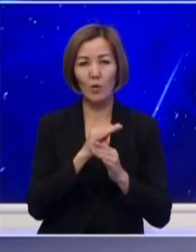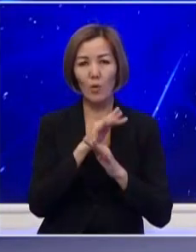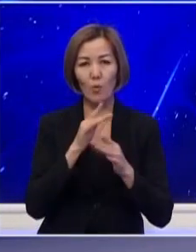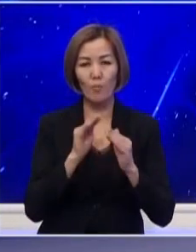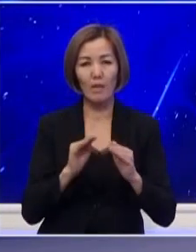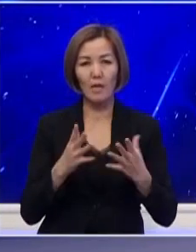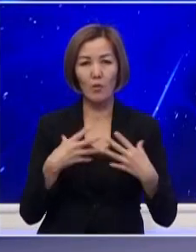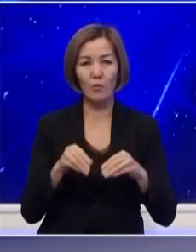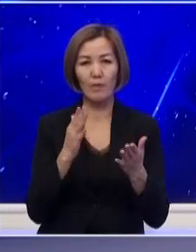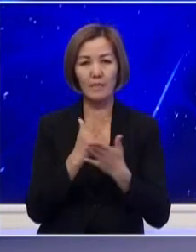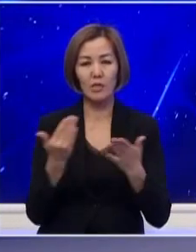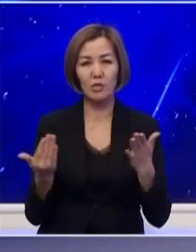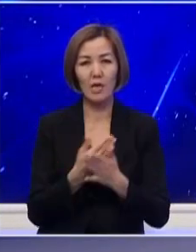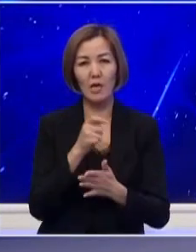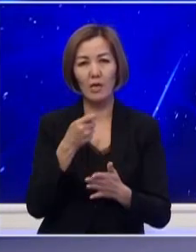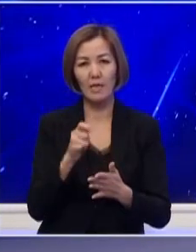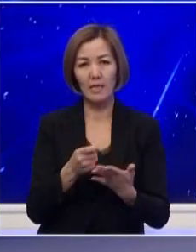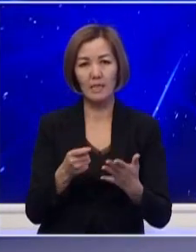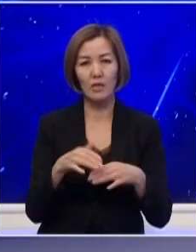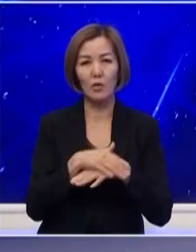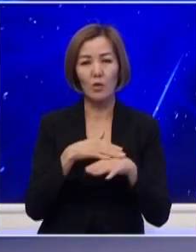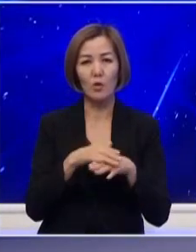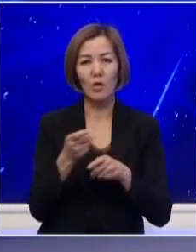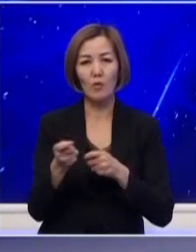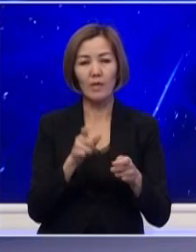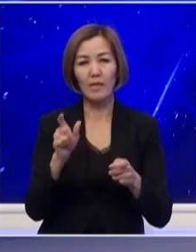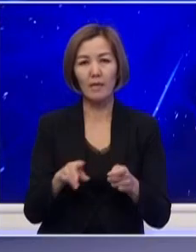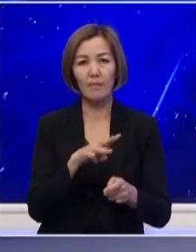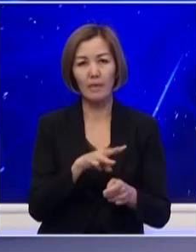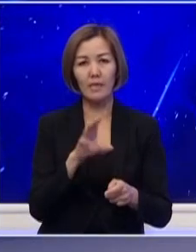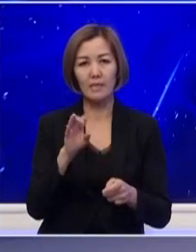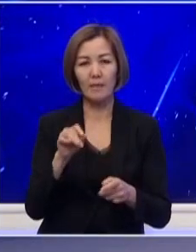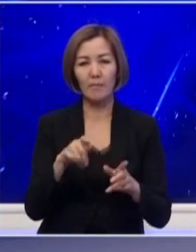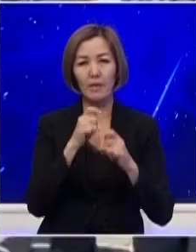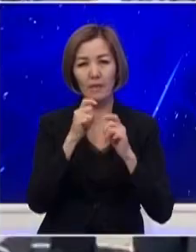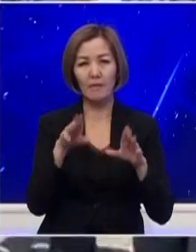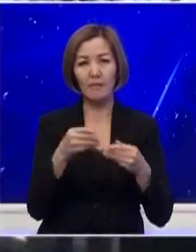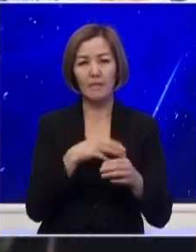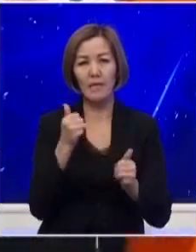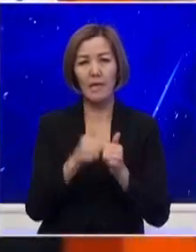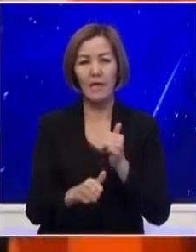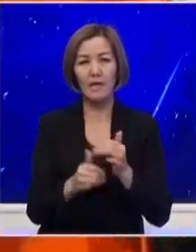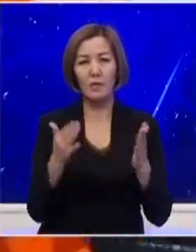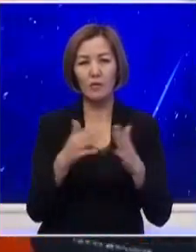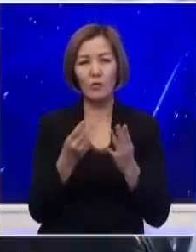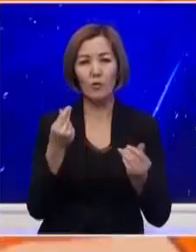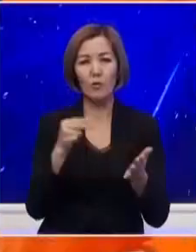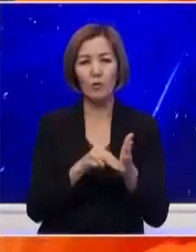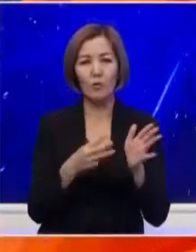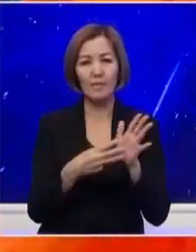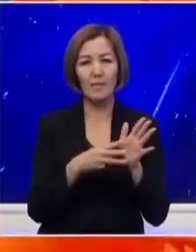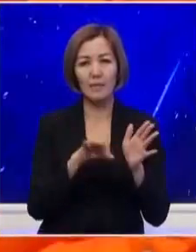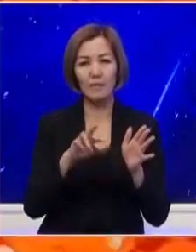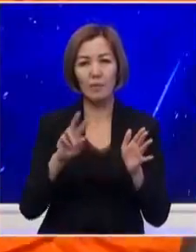балалы отбасылар. Жаңа пәтердің кілтін тұрғындарға аудан әкімі Марат Сағымбек табыстады. Әр үйдің құны 8 миллион теңге. Одан